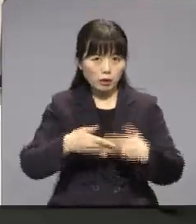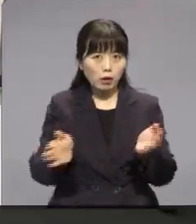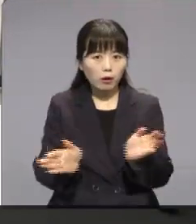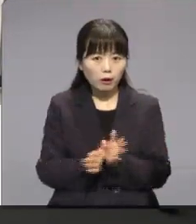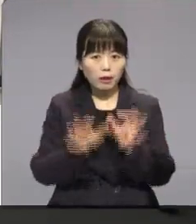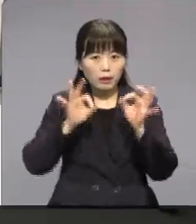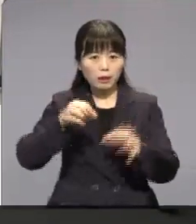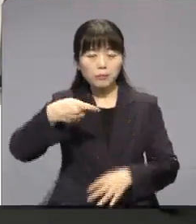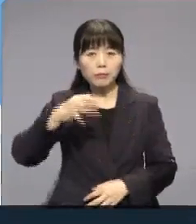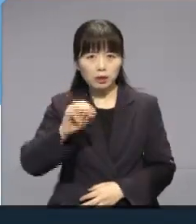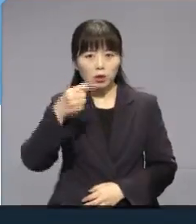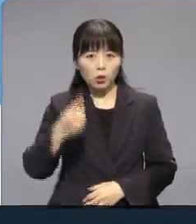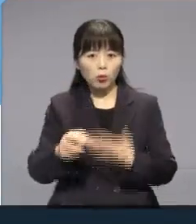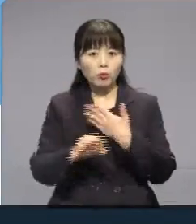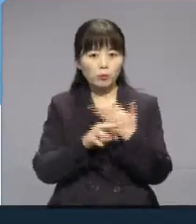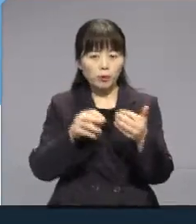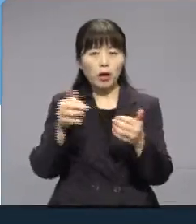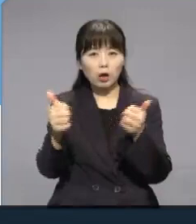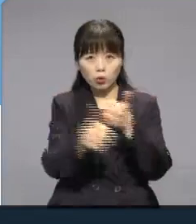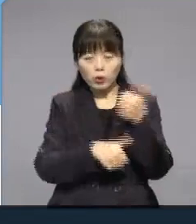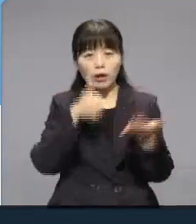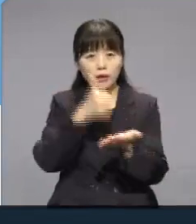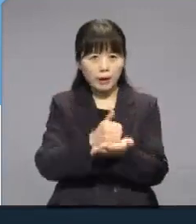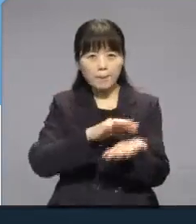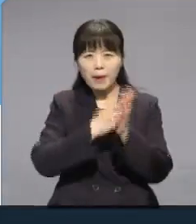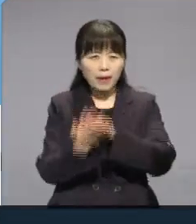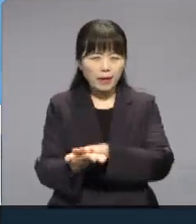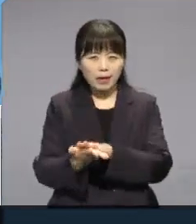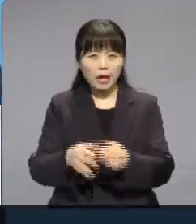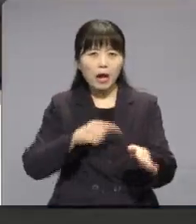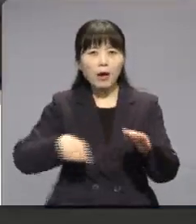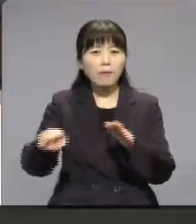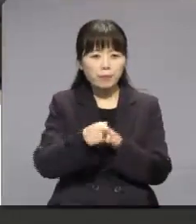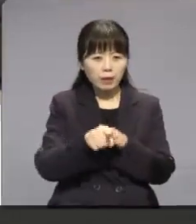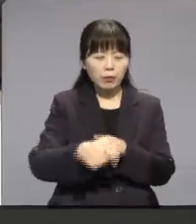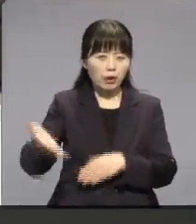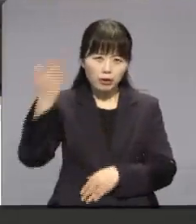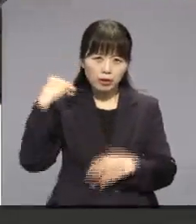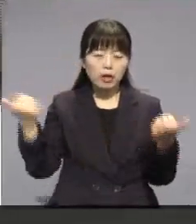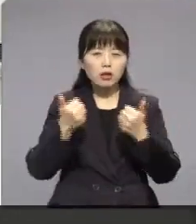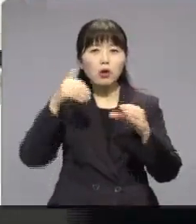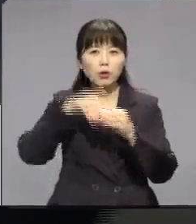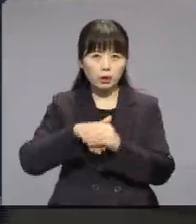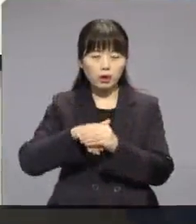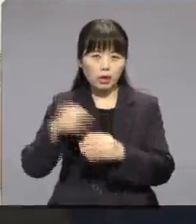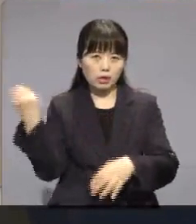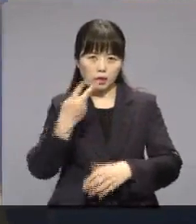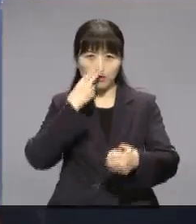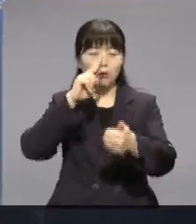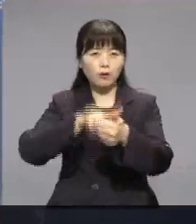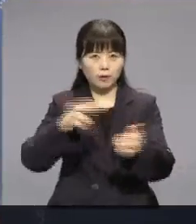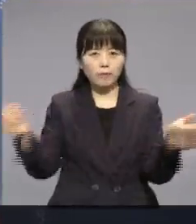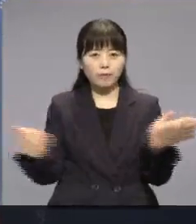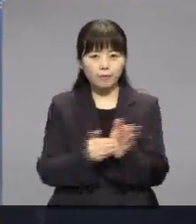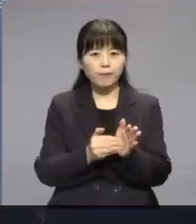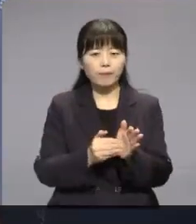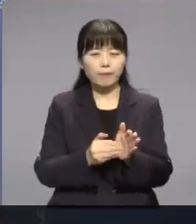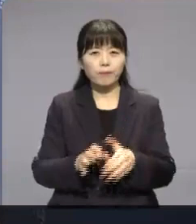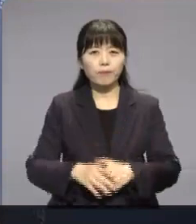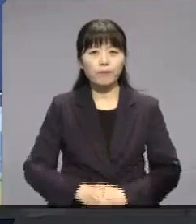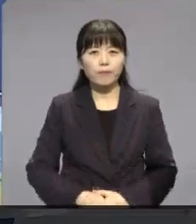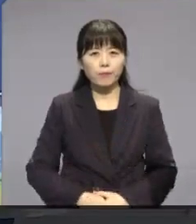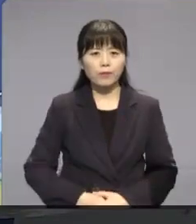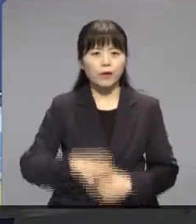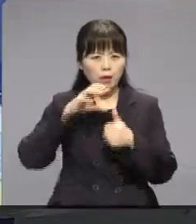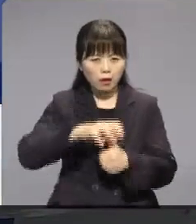녹색정의당에선 김웅우 부평구 위원장이 변화를 앞세워 지난 총선에 이어 다시 도전장을 던졌습니다.